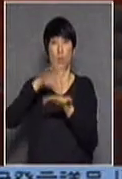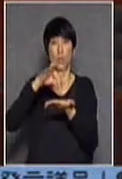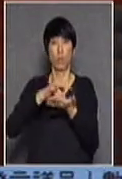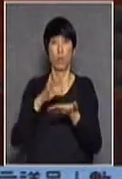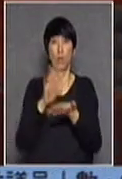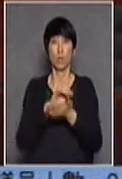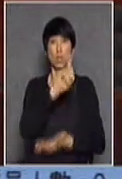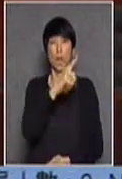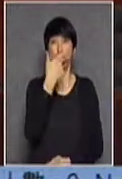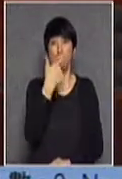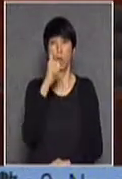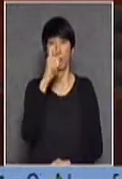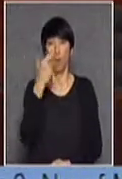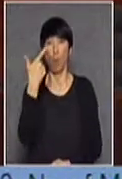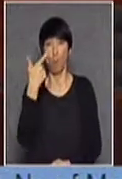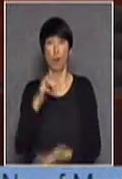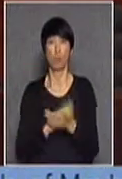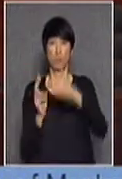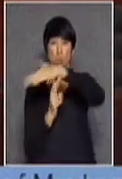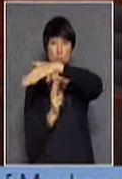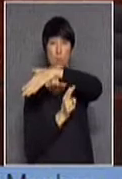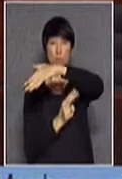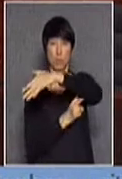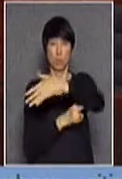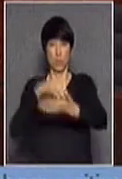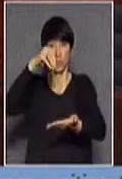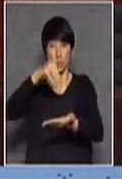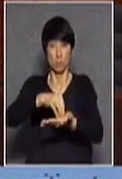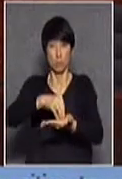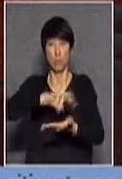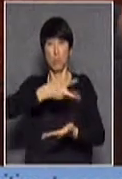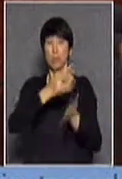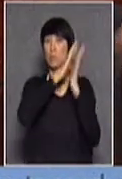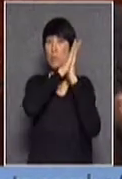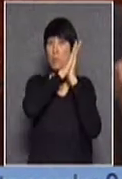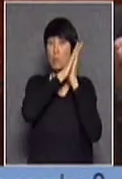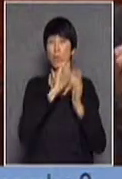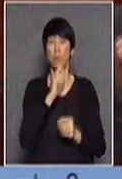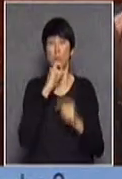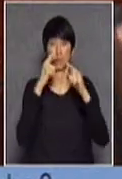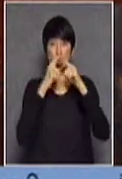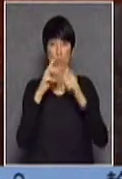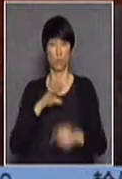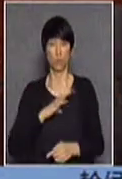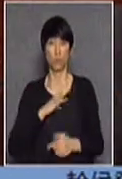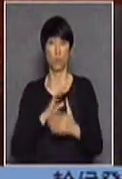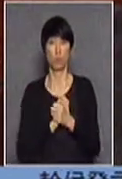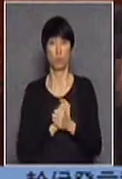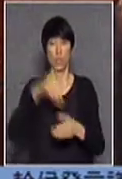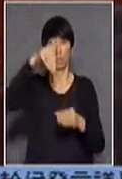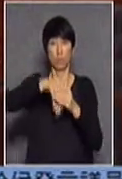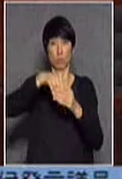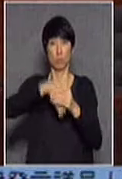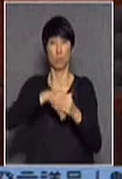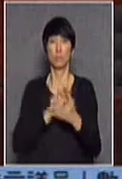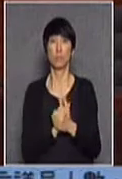之前，這個墟已經形成一個的居住的地方，又有某些情況的程度的選舉呢，其實這